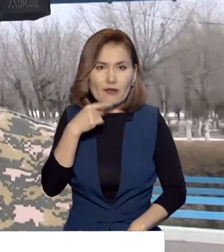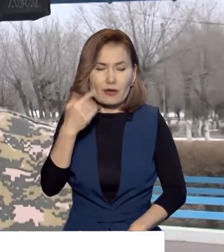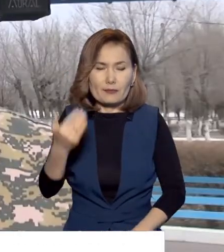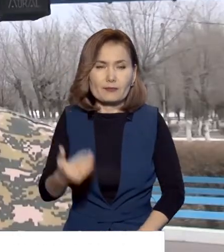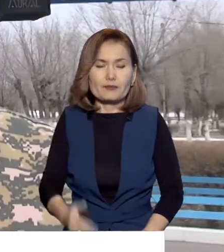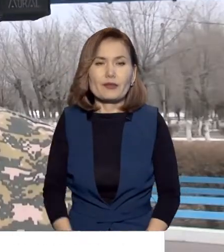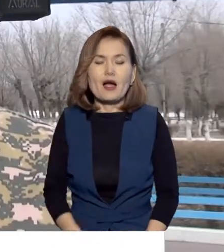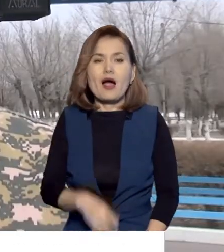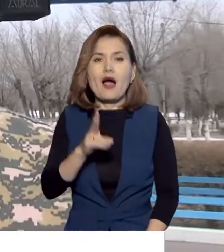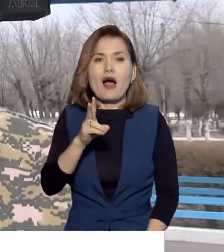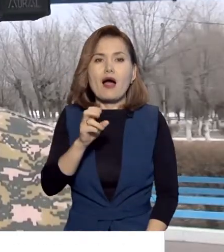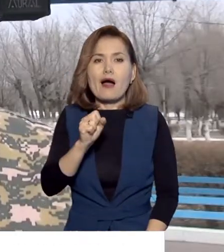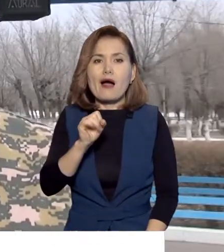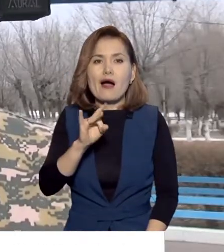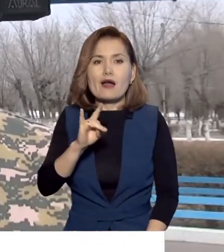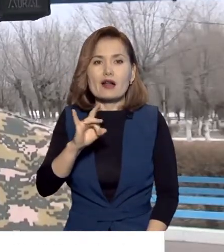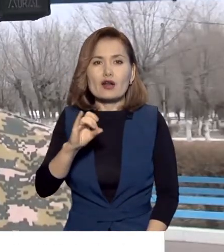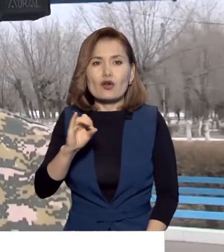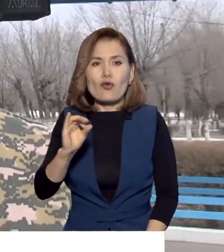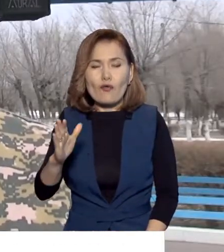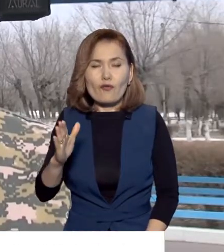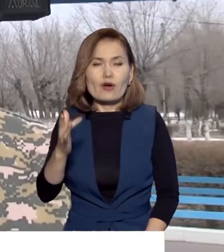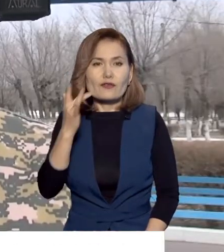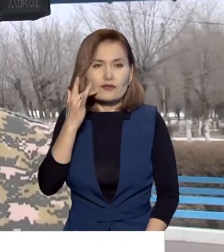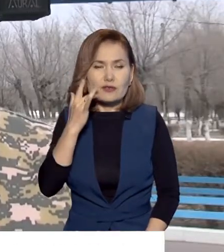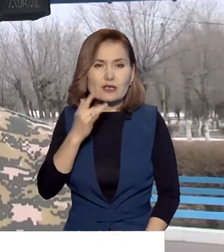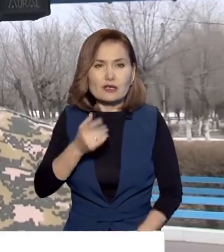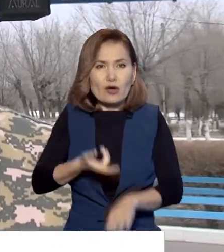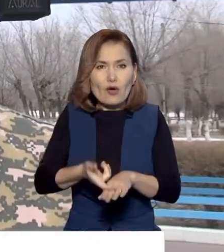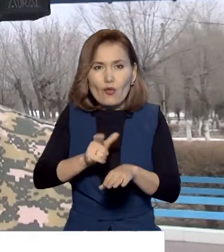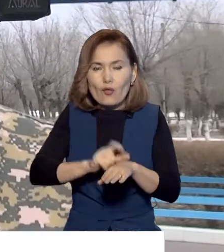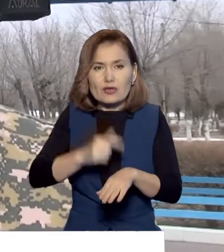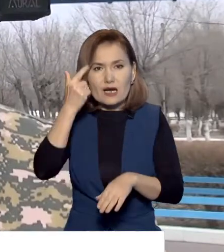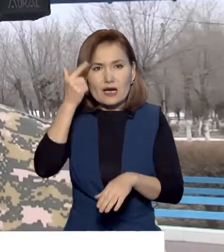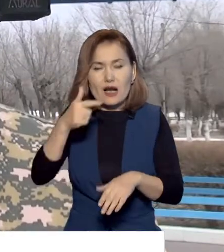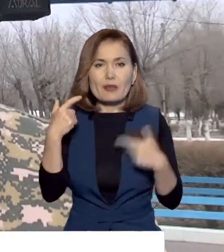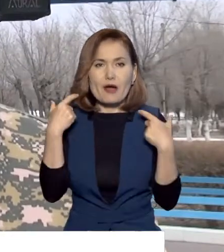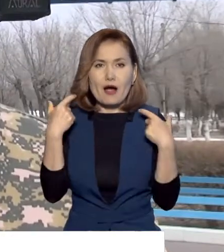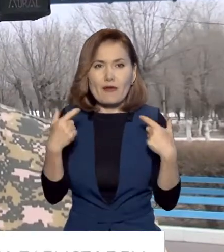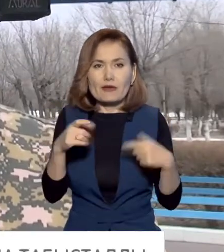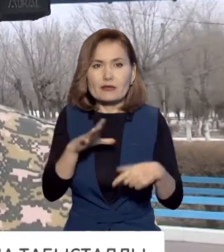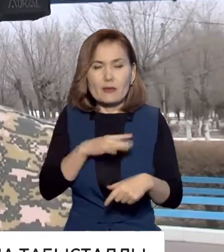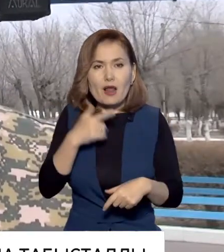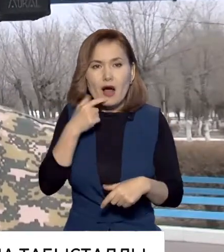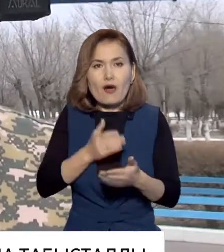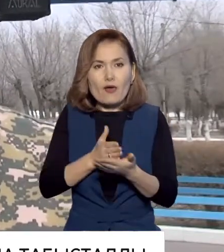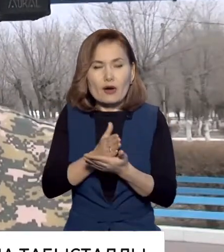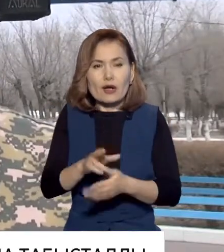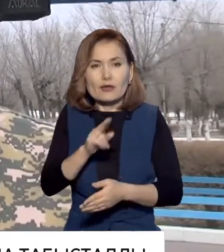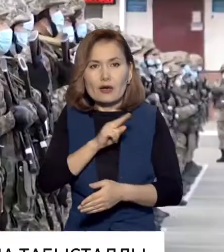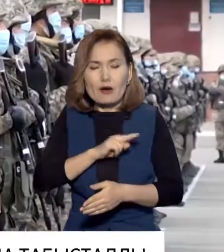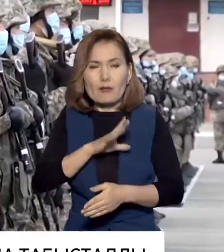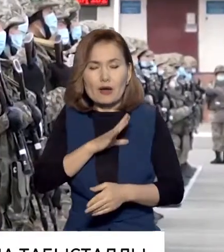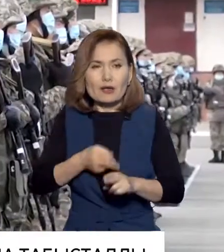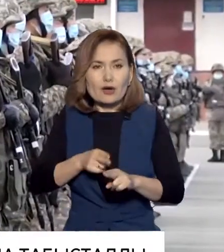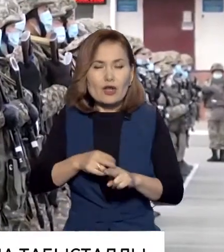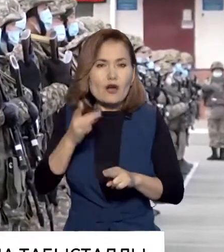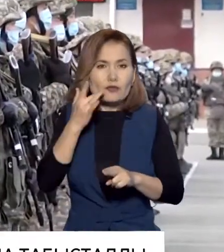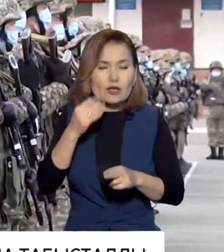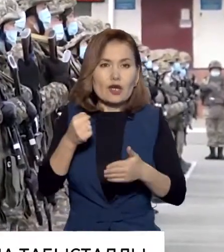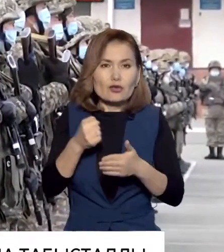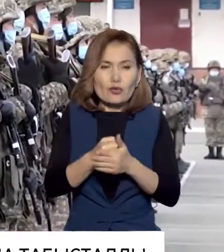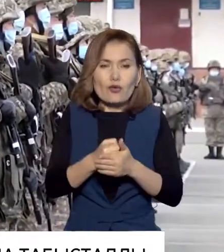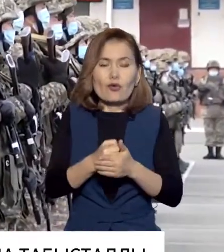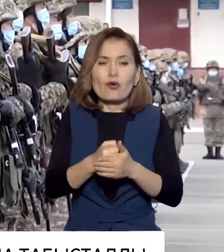Сәндібек Ғалимоллаұлы қызметтің барлық сатысынан өткен білікті жұмыс атқарған офицер болатын. Ол еш қиындыққа қарамай өмірінің соңғы сәтіне дейін